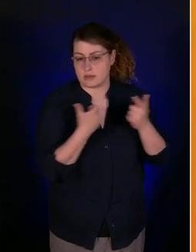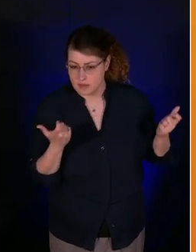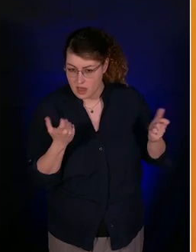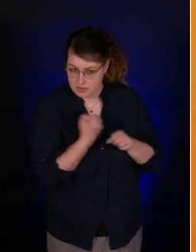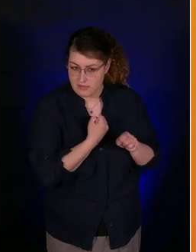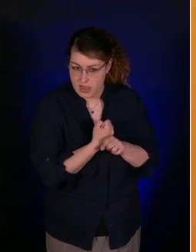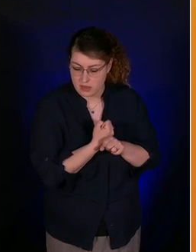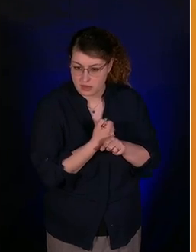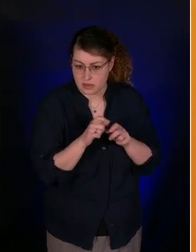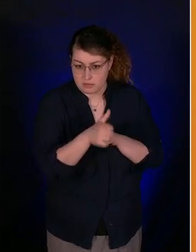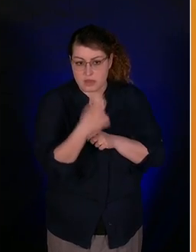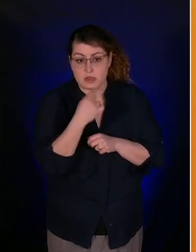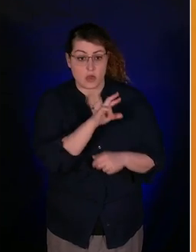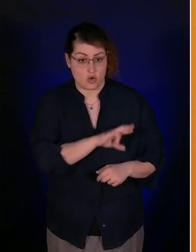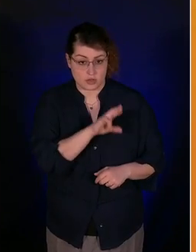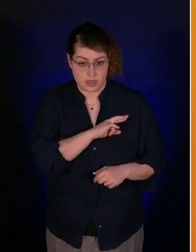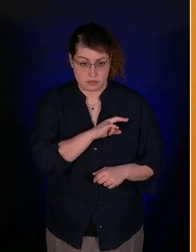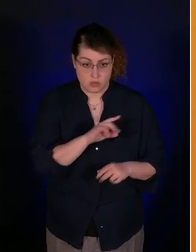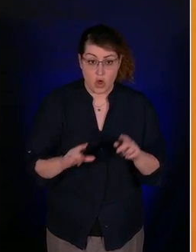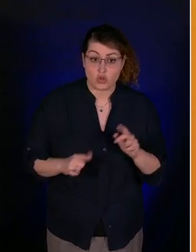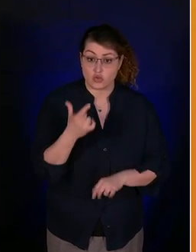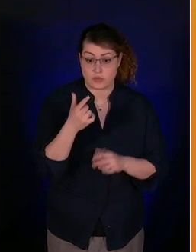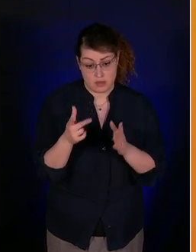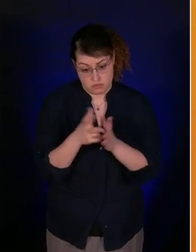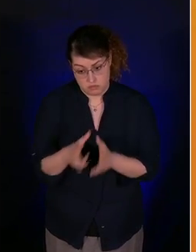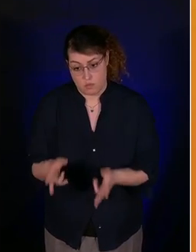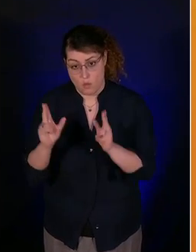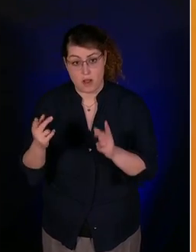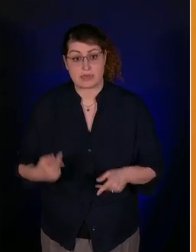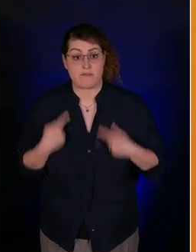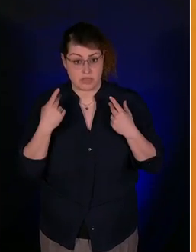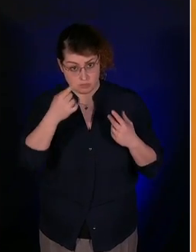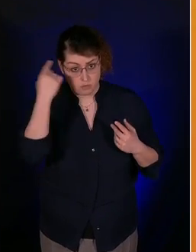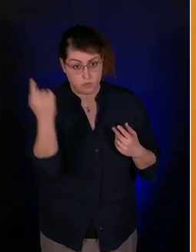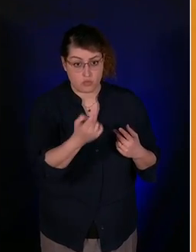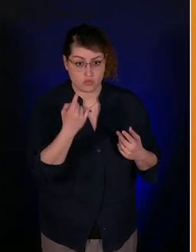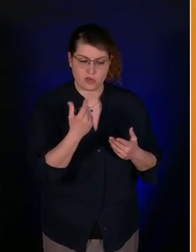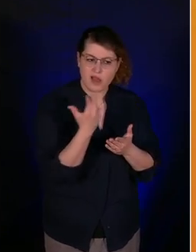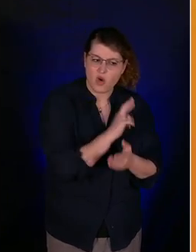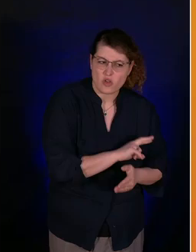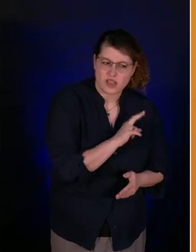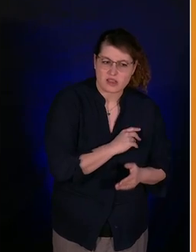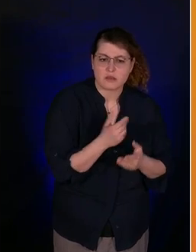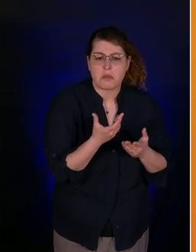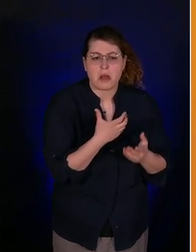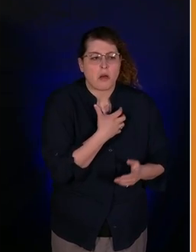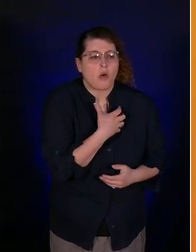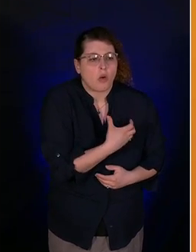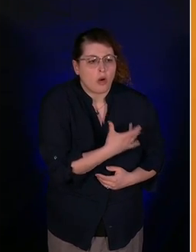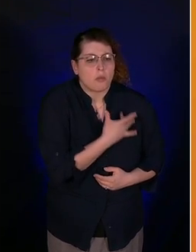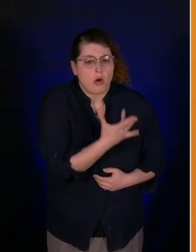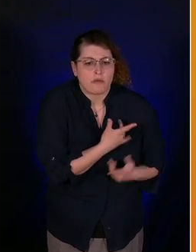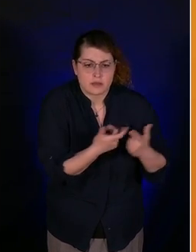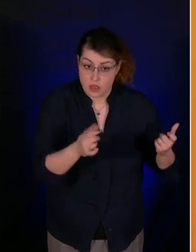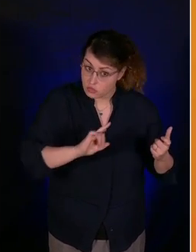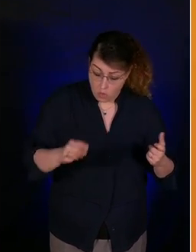remise en cause de la retraite comme deuxième temps de la vie. La retraite, ce n'est pas la charité, mais bien un droit gagné par le travail et le